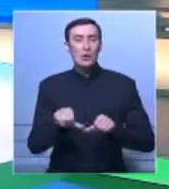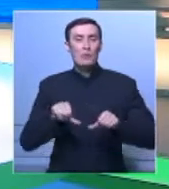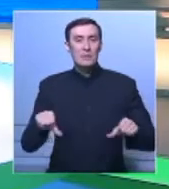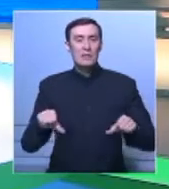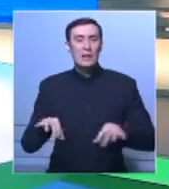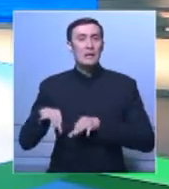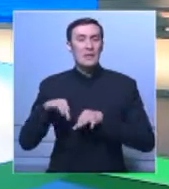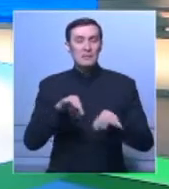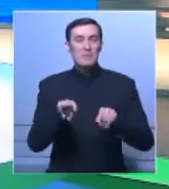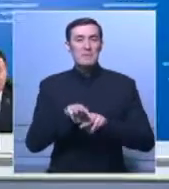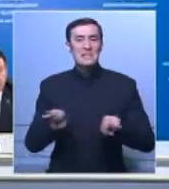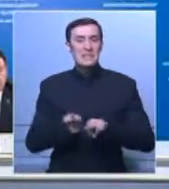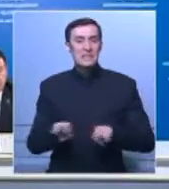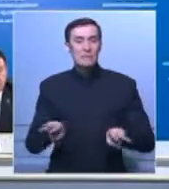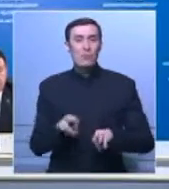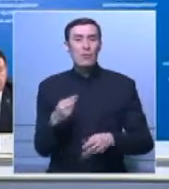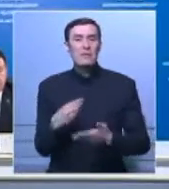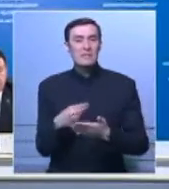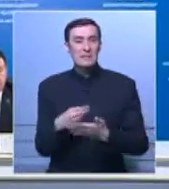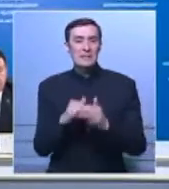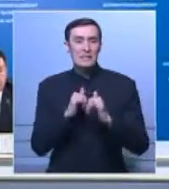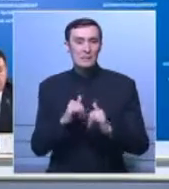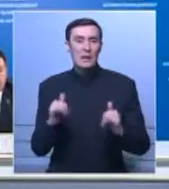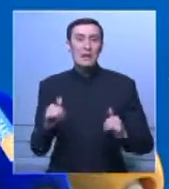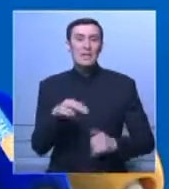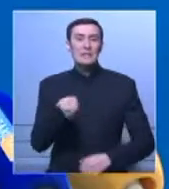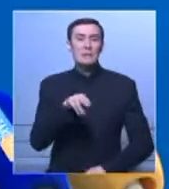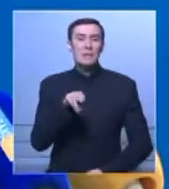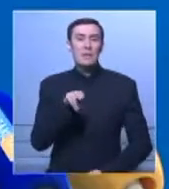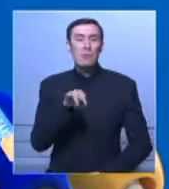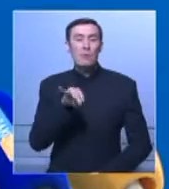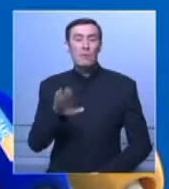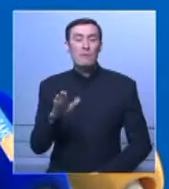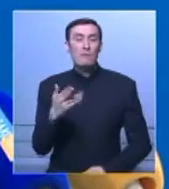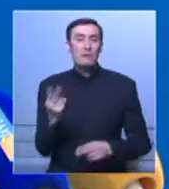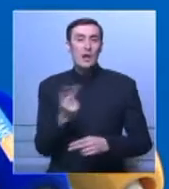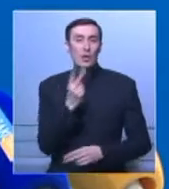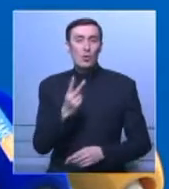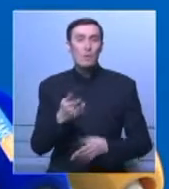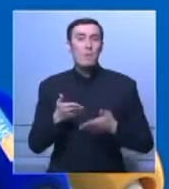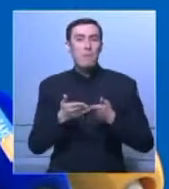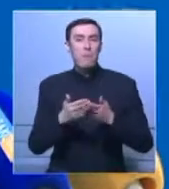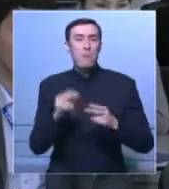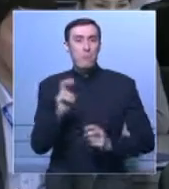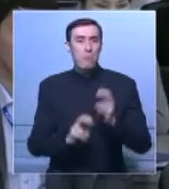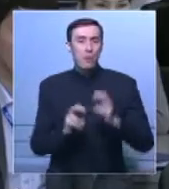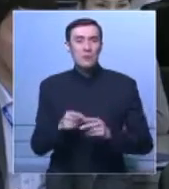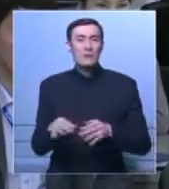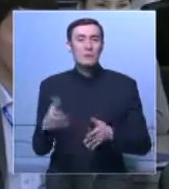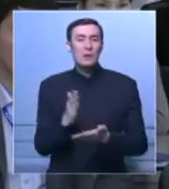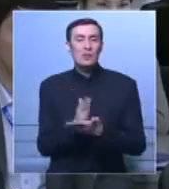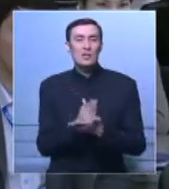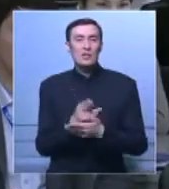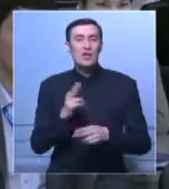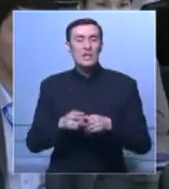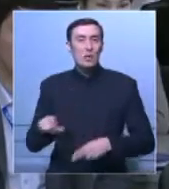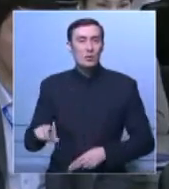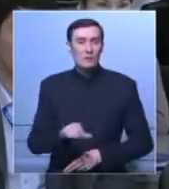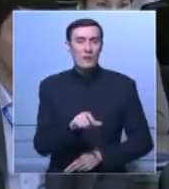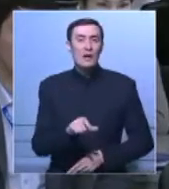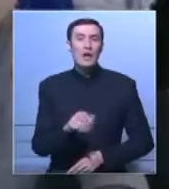транспорта Министерства по инвестициям и развитию Дмитрий Потлов. По его словам, второй Каспийский порт, а также подведенная к ней железнодорожная